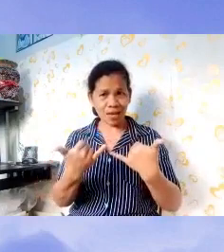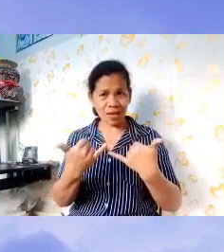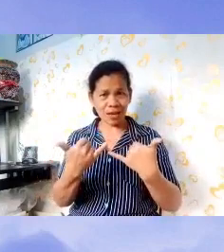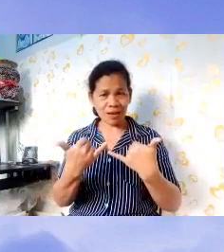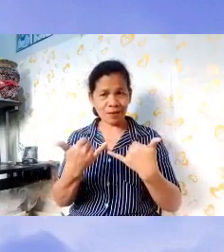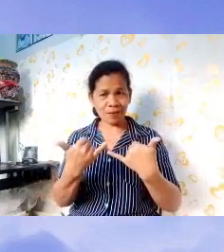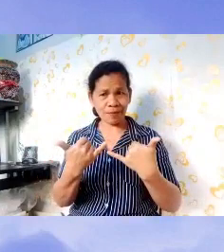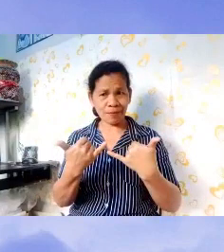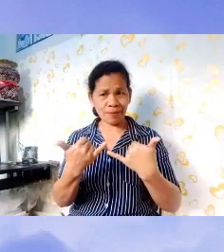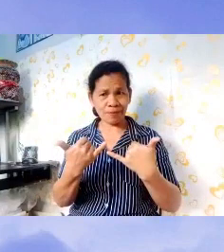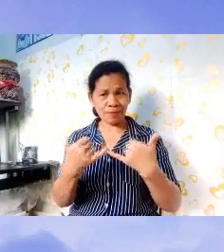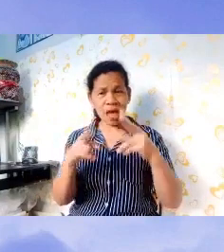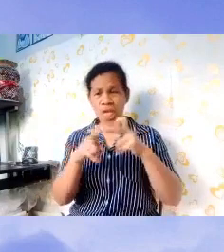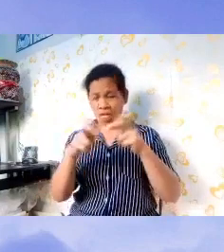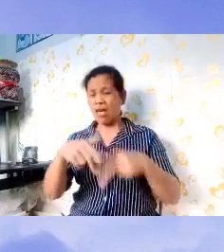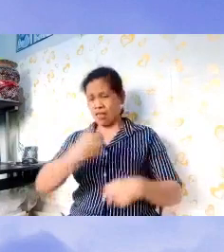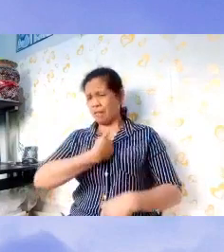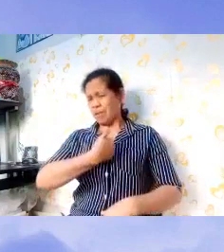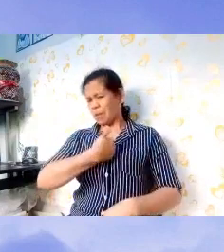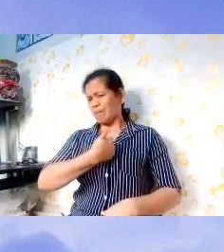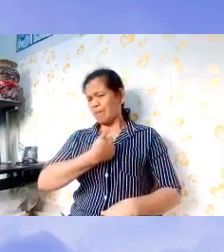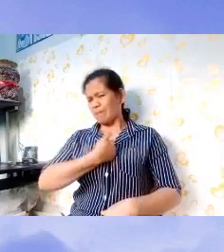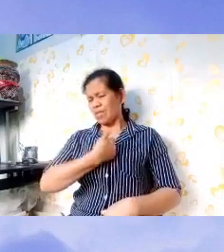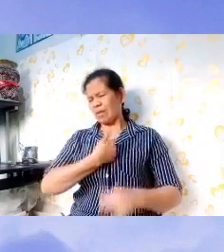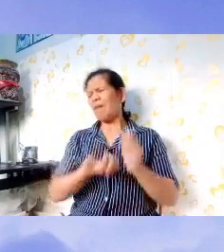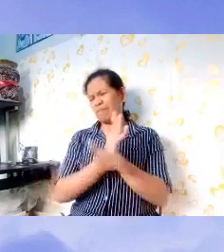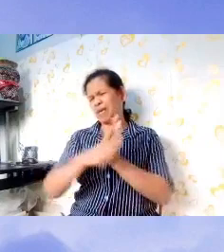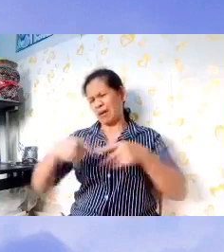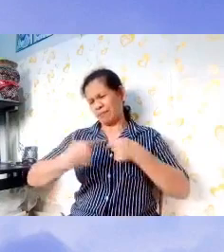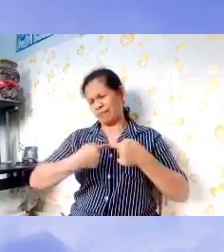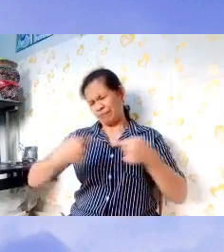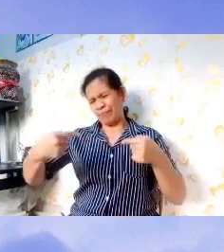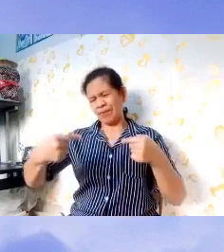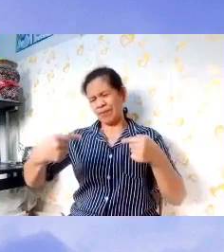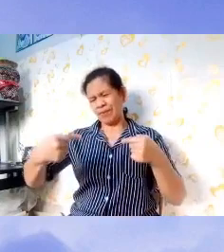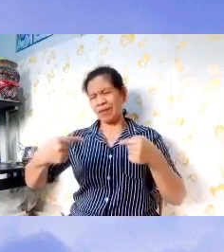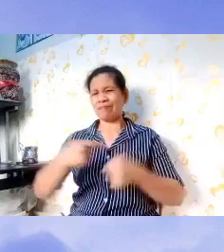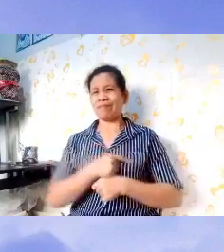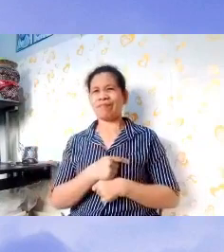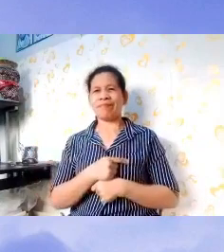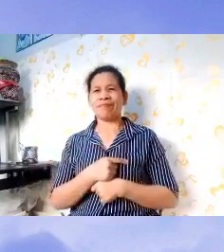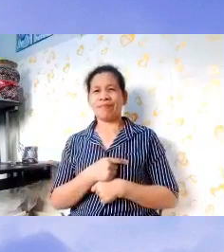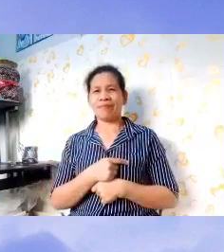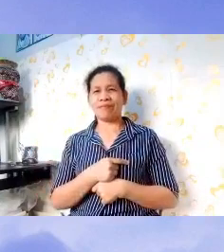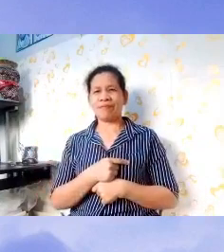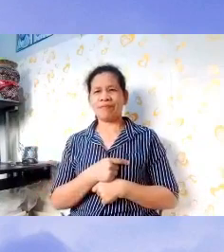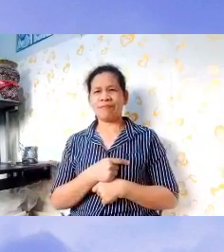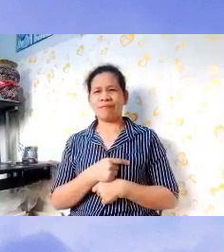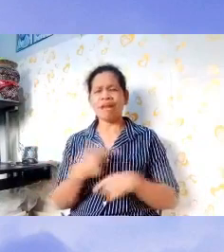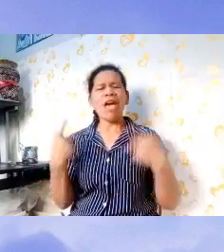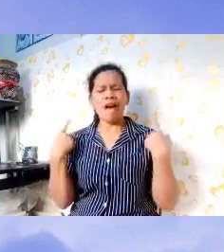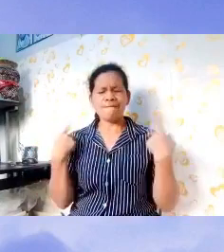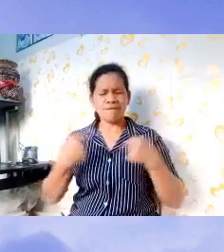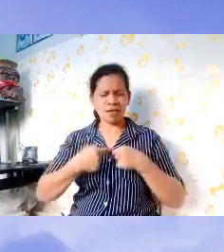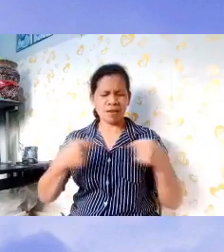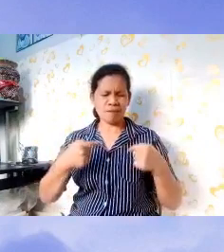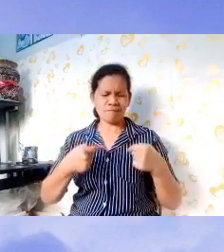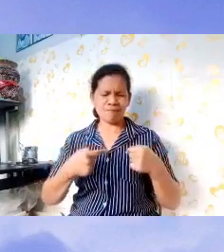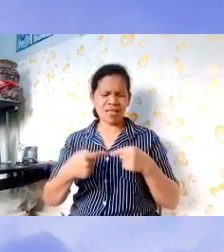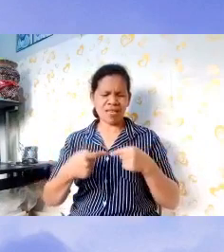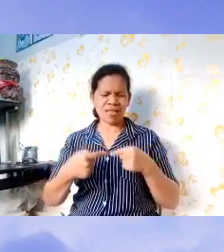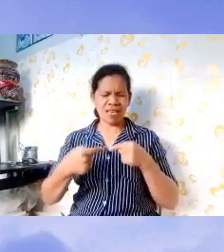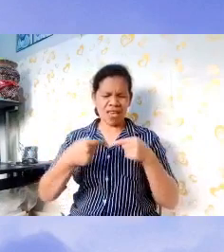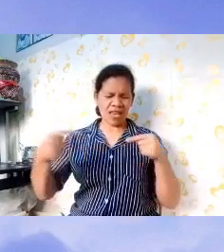yung sarili natin nagiging kaaway natin, no? Meron pong enmity, no? Against